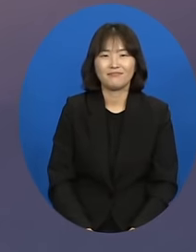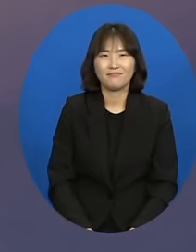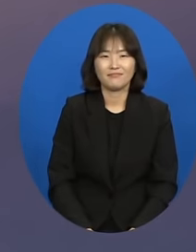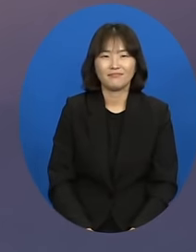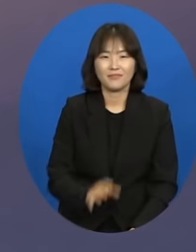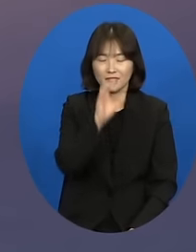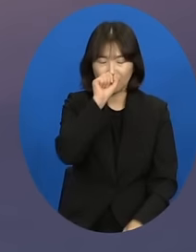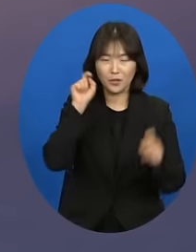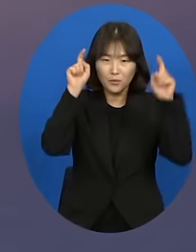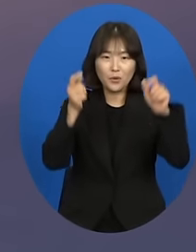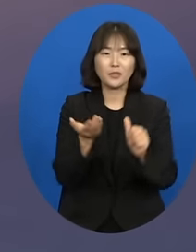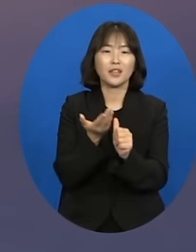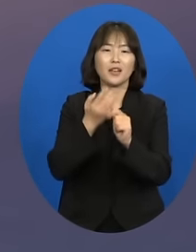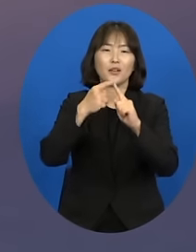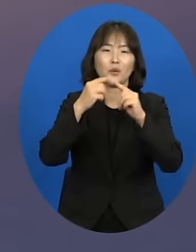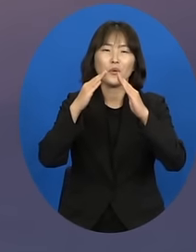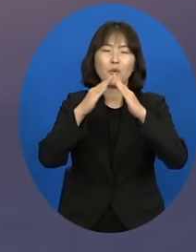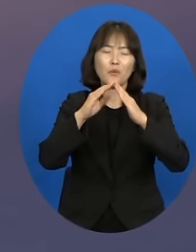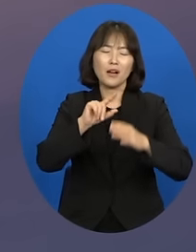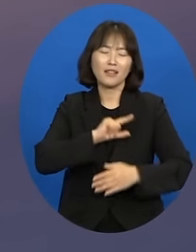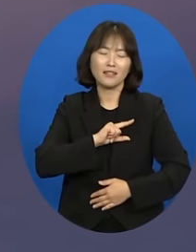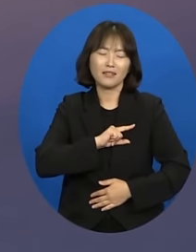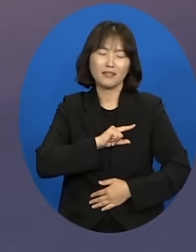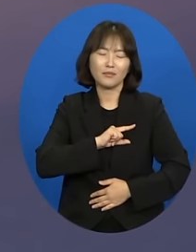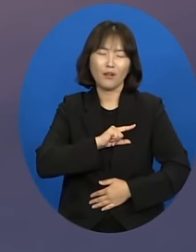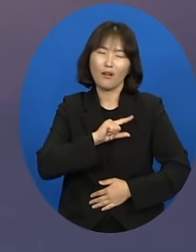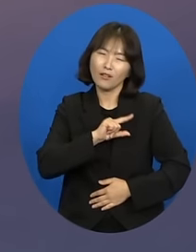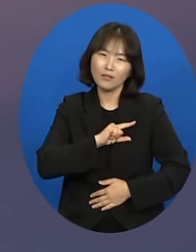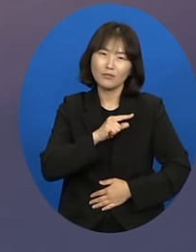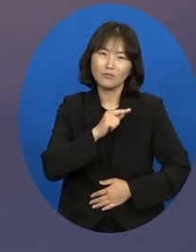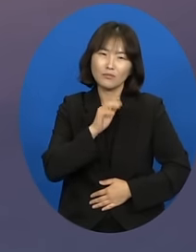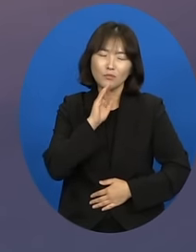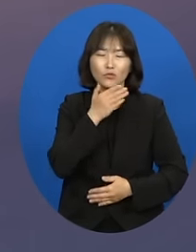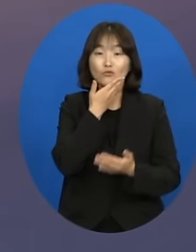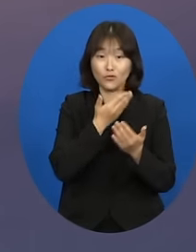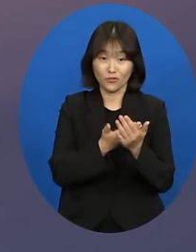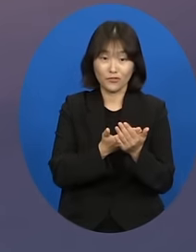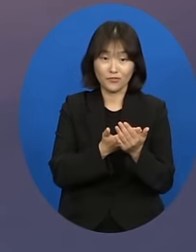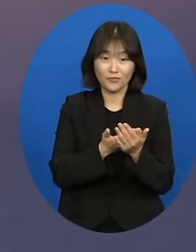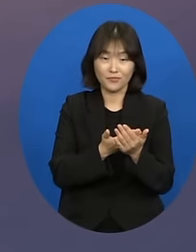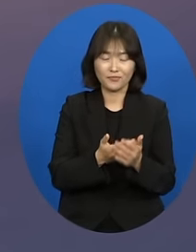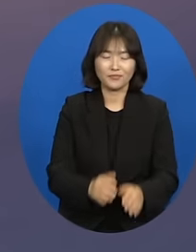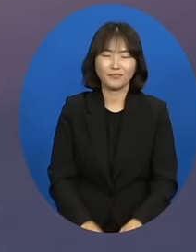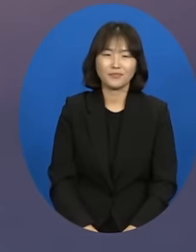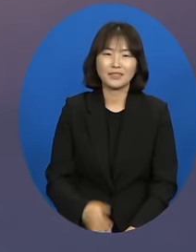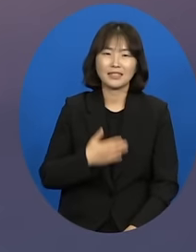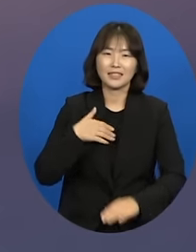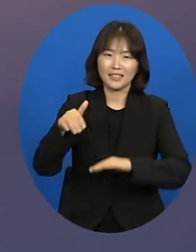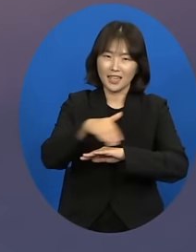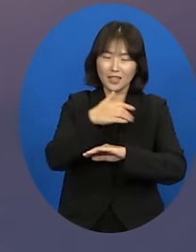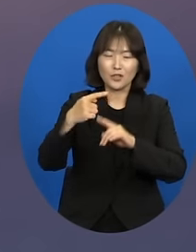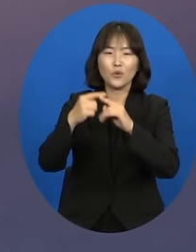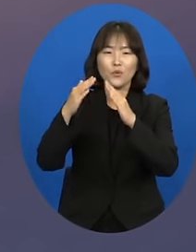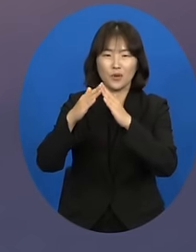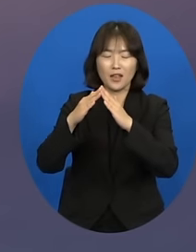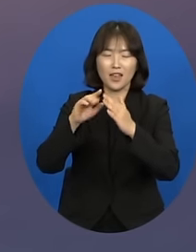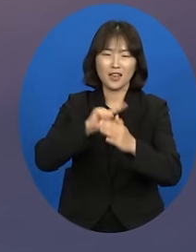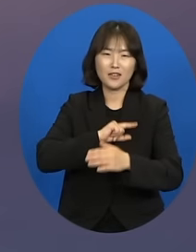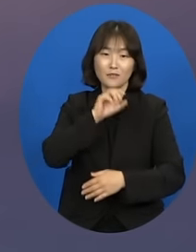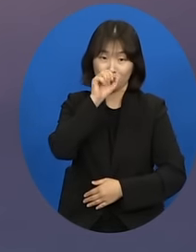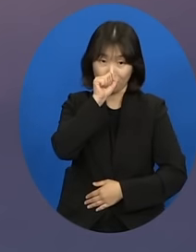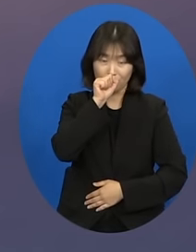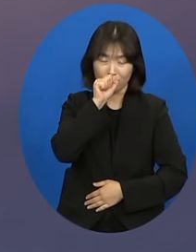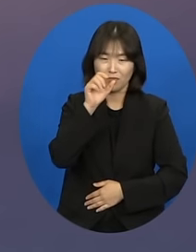선한 목자교회. 이름도 역시, 이름이 너무 중요하잖아요. 뭐, 제가 다니는 교회도 이름이 좋습니다. 다니던